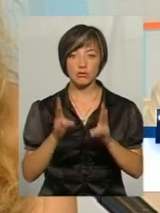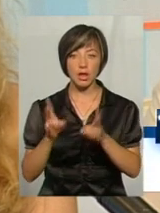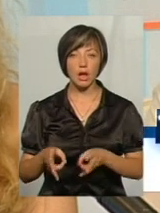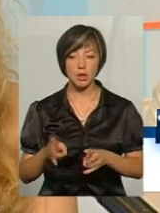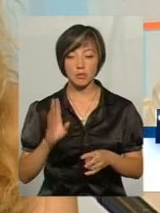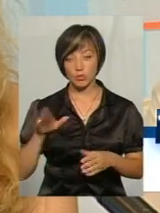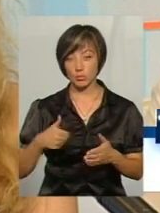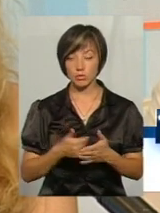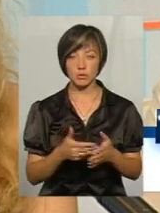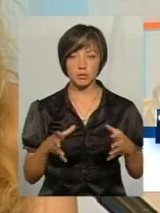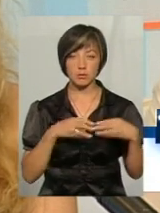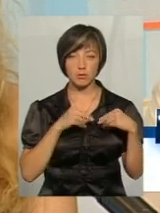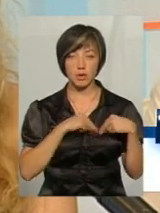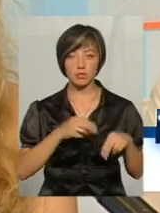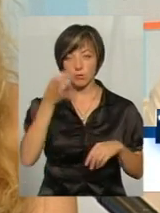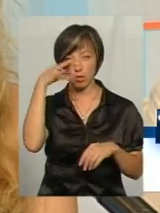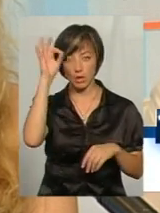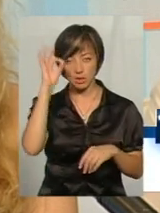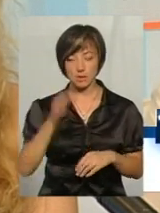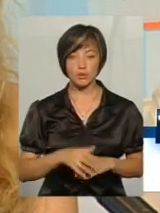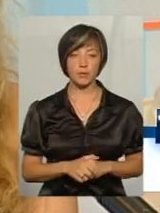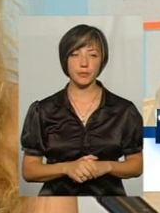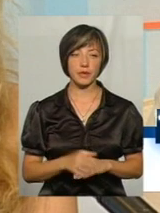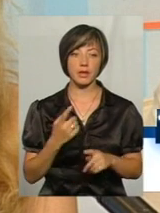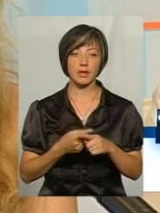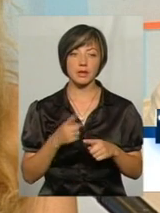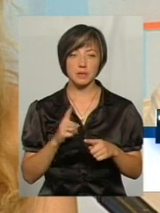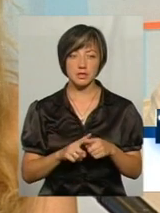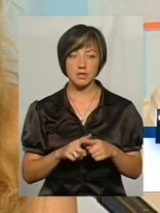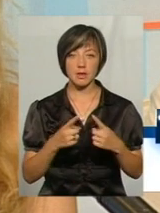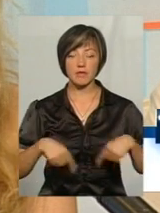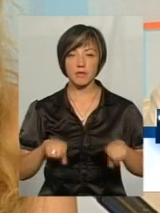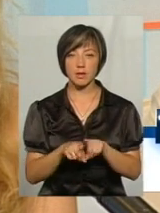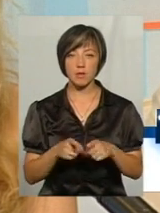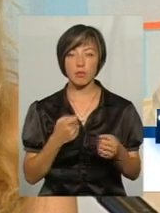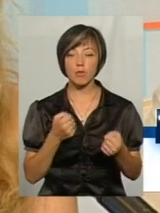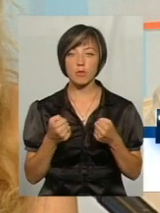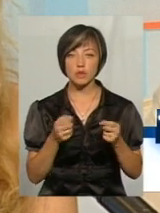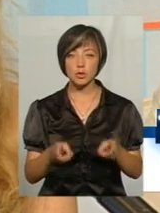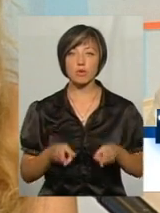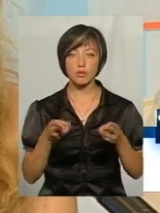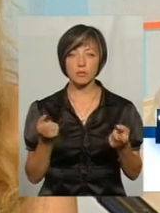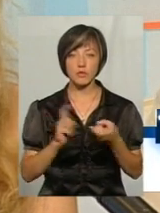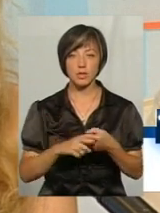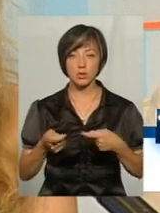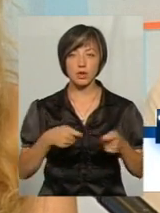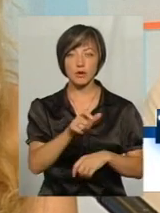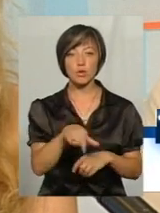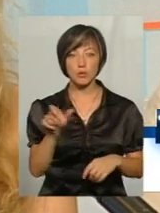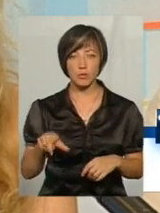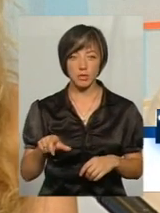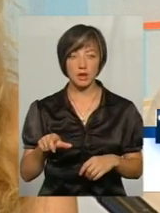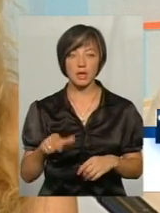І з того часу співпрацюємо тоді з міліцією, зараз з поліцією. Це відділ по боротьбі зі злочинами, пов'язаним з торгівлею людьми, наші перші